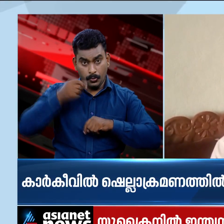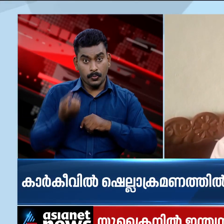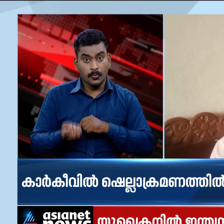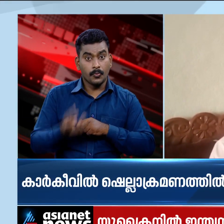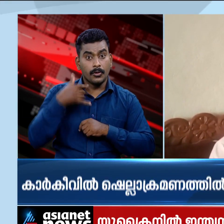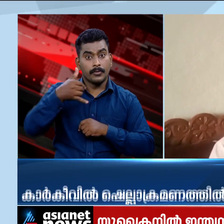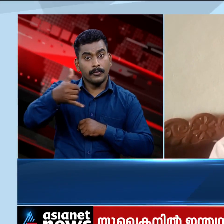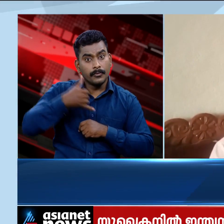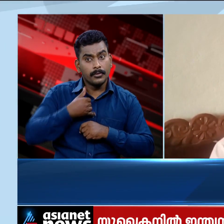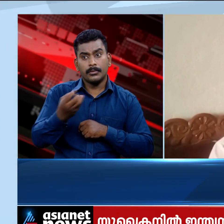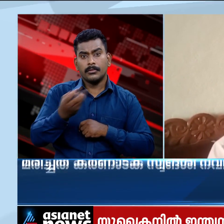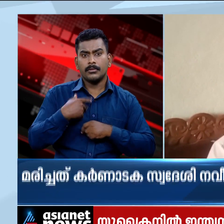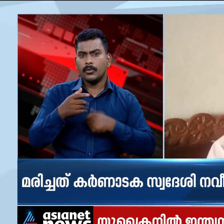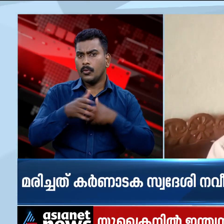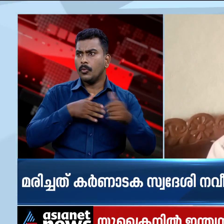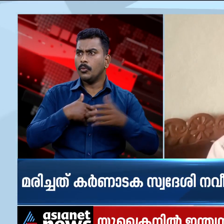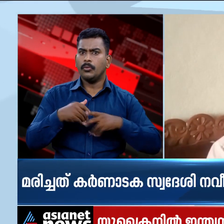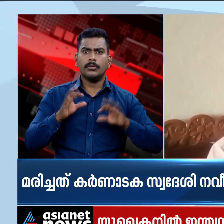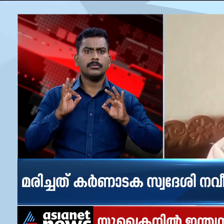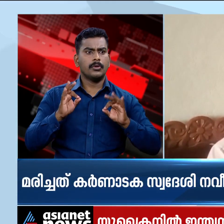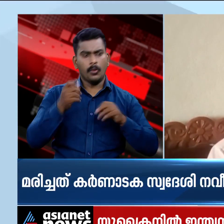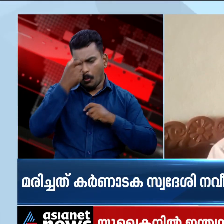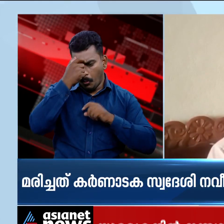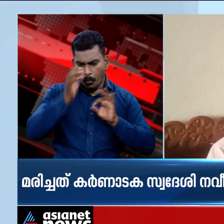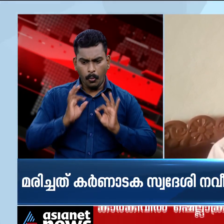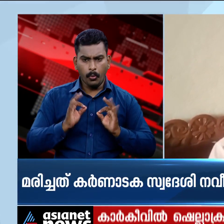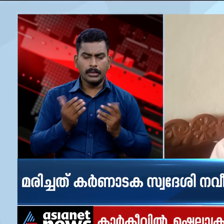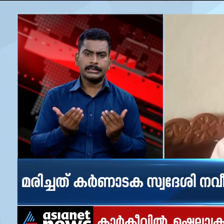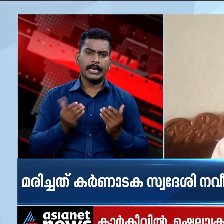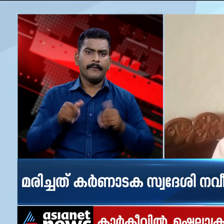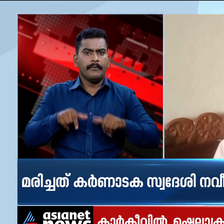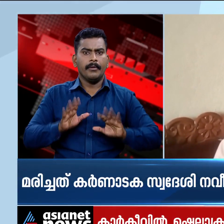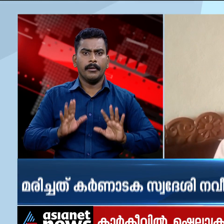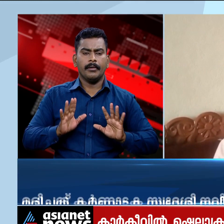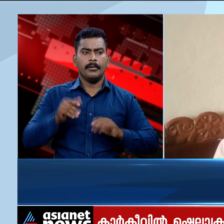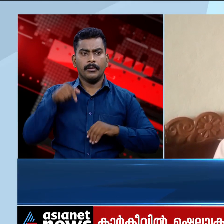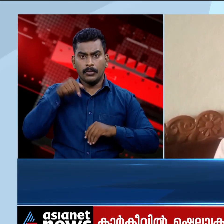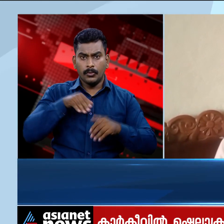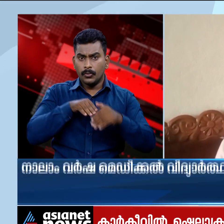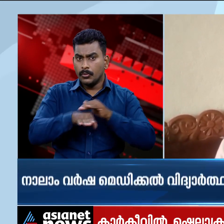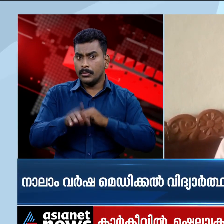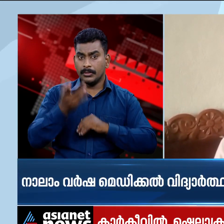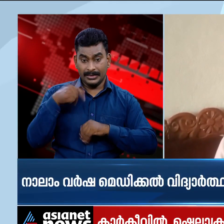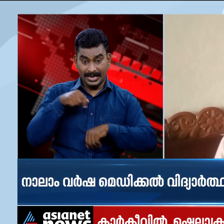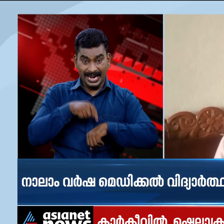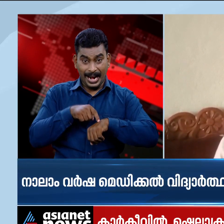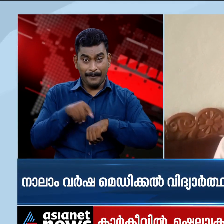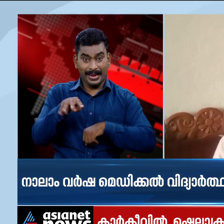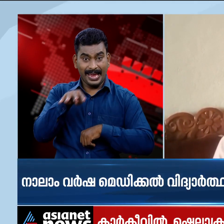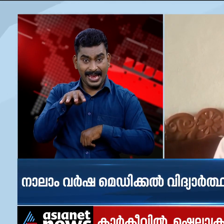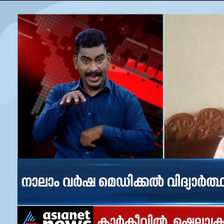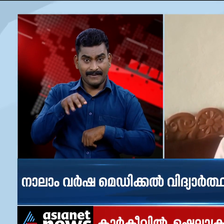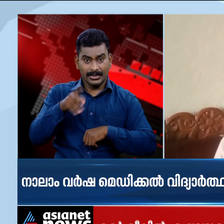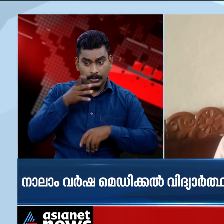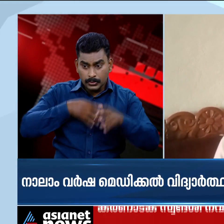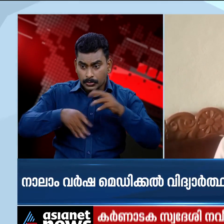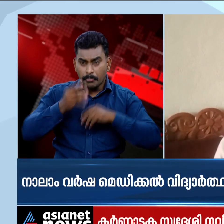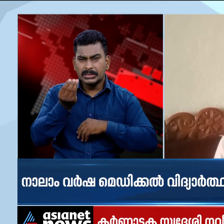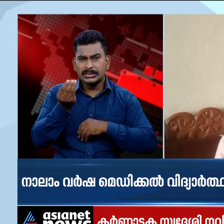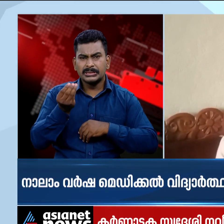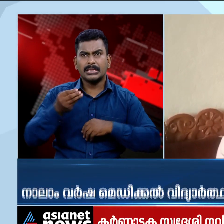ಇಲ್ಲ ನಾ ಆಮೇಲೆ ಮಾತಾಡ್ತೀನಿ ಈಗ ಒಂದು ಸೀರಿಯಸ್ ಅದ ಅಂತೇಳಿ ಹೇಳ್ತಾ ಇದ್ದಾಳೆ. ಆಮೇಲೆ ನೀನು ಸಾಯಂಕಾಲ ಅವನಿಗೆ ಫುಡ್ ಮೆಟೀರಿಯಲ್ಸ್ ಎಲ್ಲ